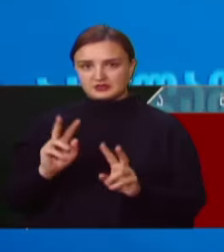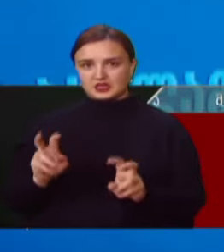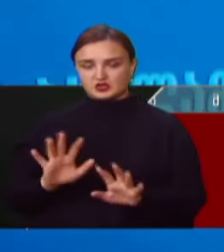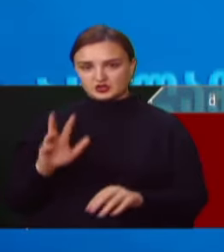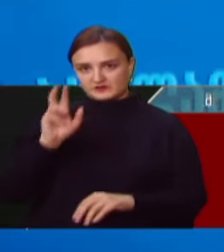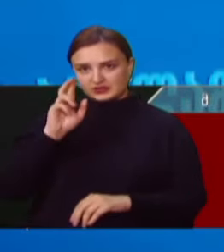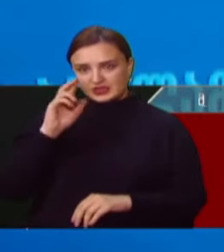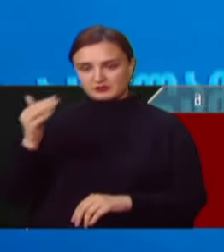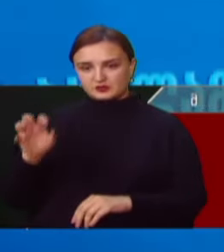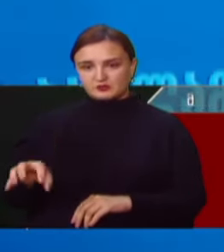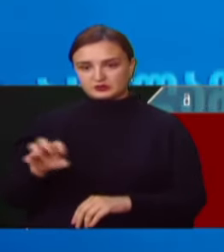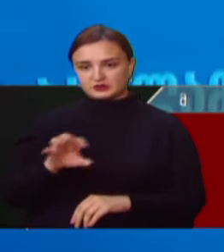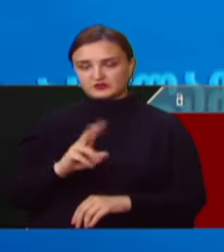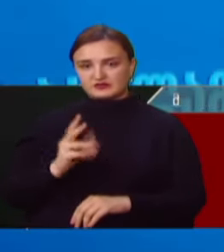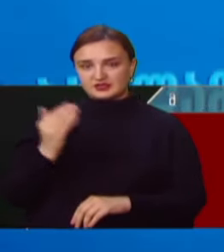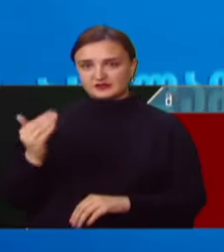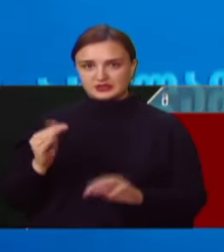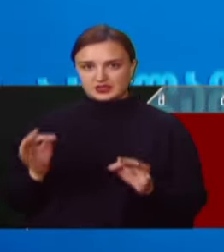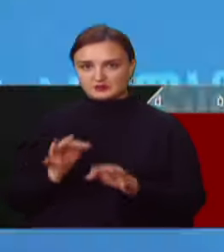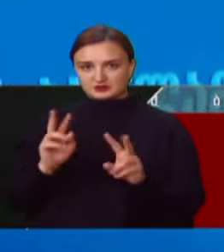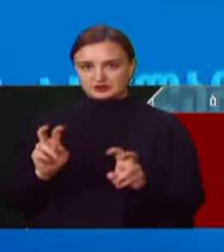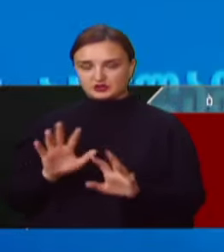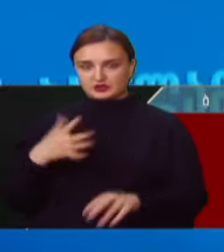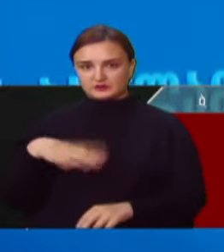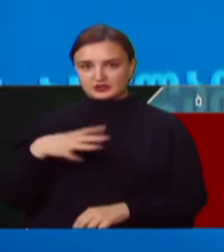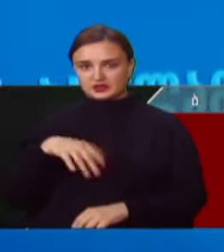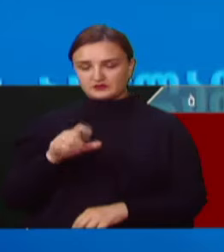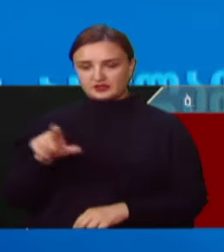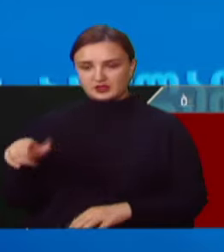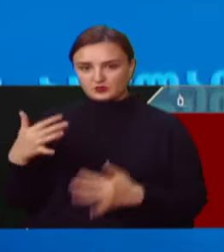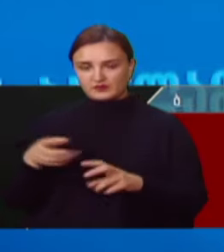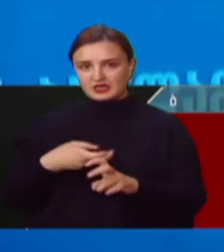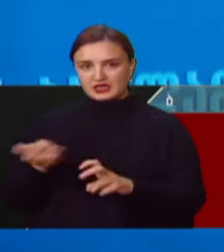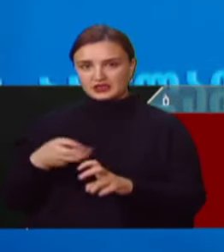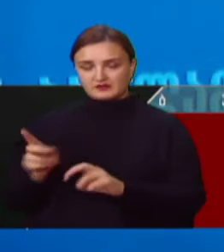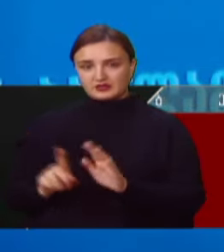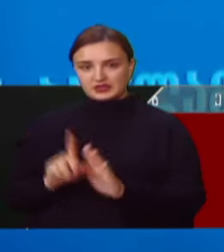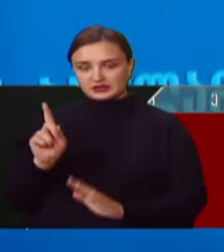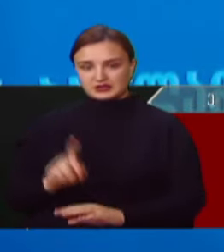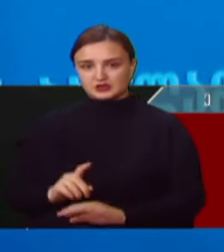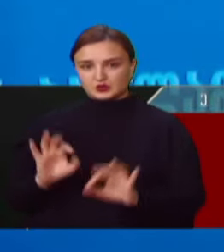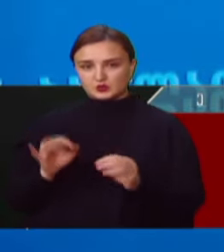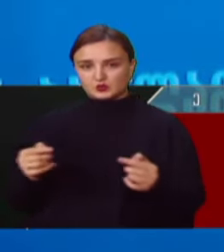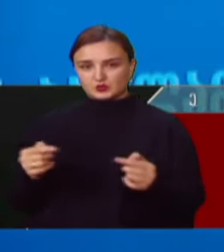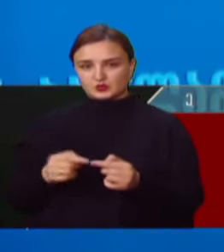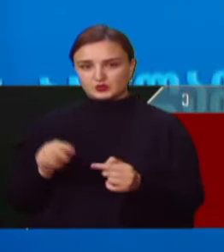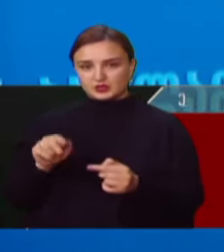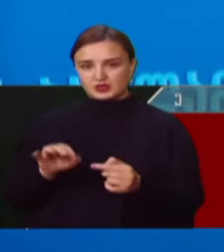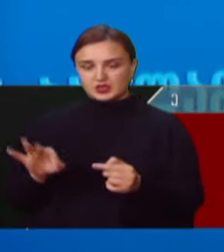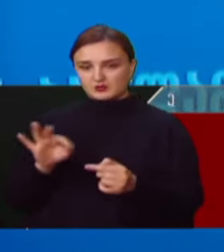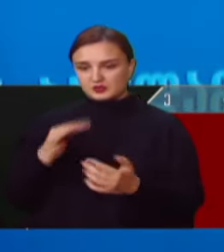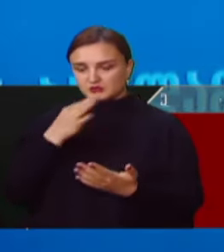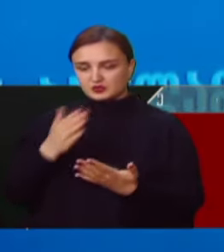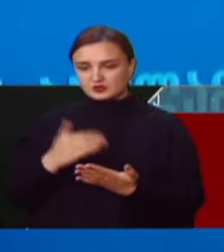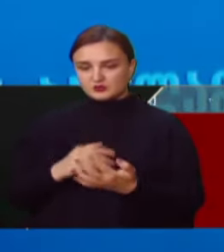სახელმწიფო ინსტიტუტები, რომელსაც არაფერს ნიშნავს ქართული ხალხი. ჩარეცხვა დაიწყეს, გარიყვა დაიწყეს. ზუსტად ამას შემდეგ